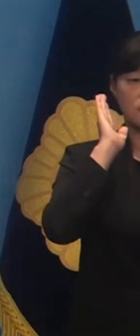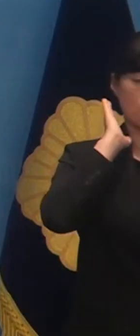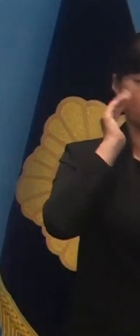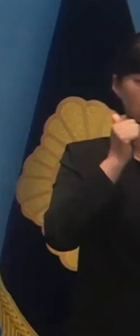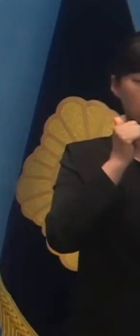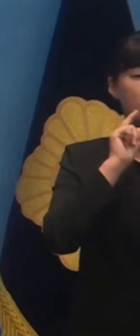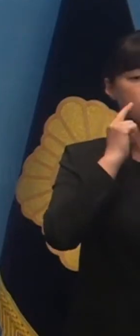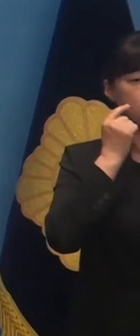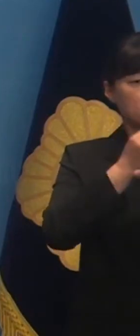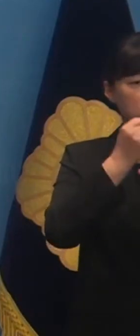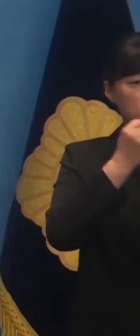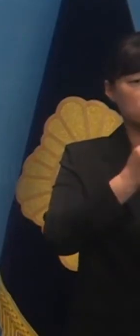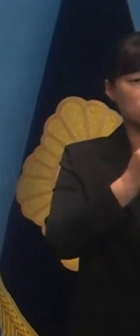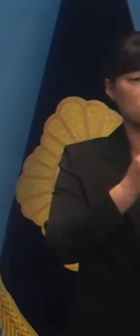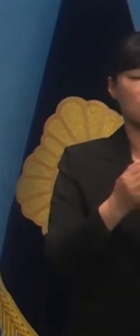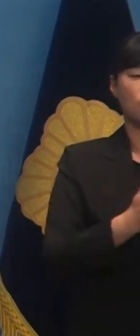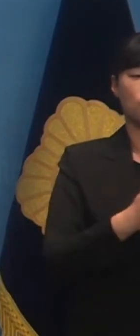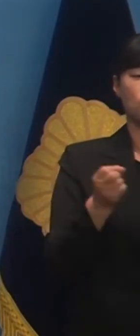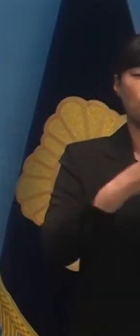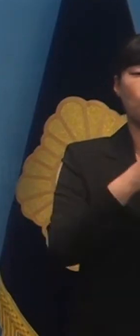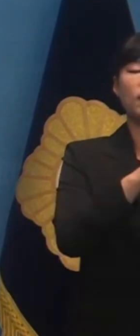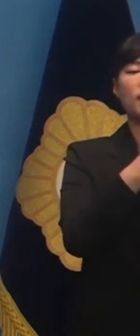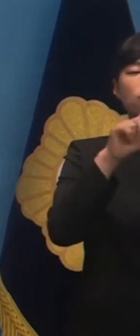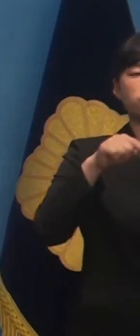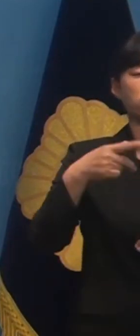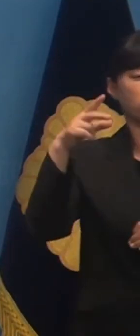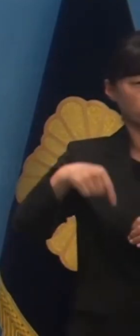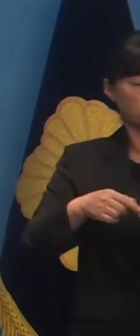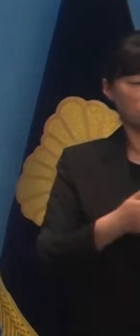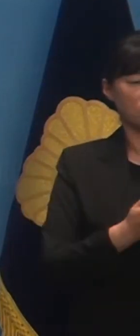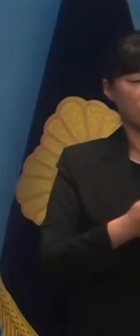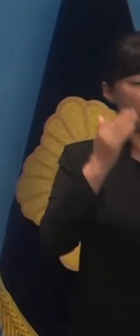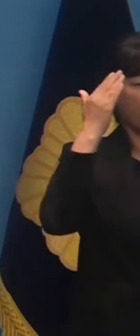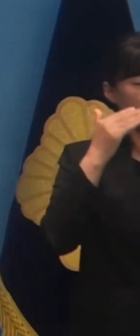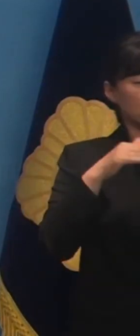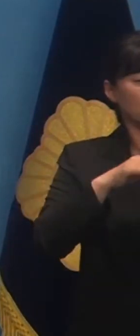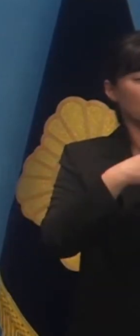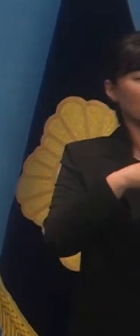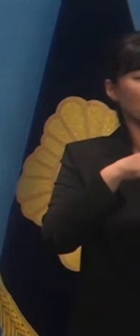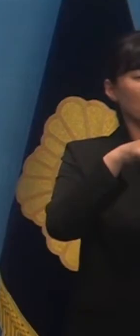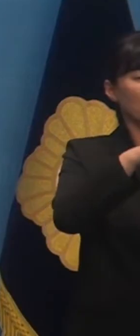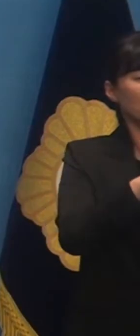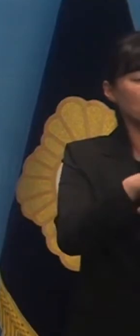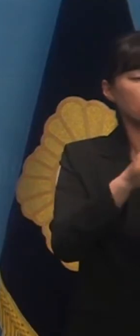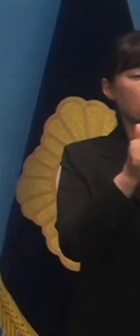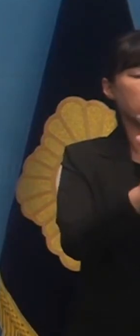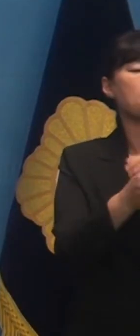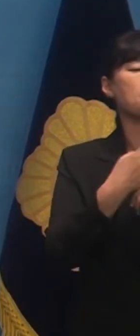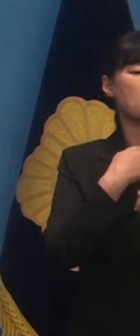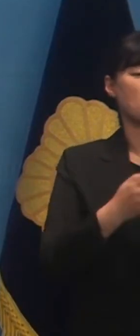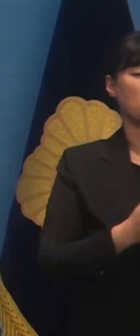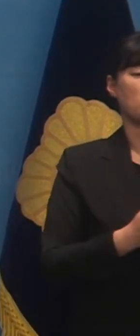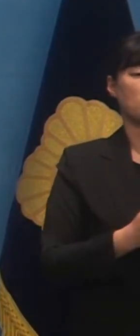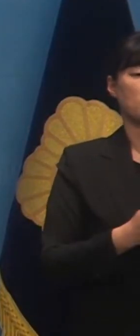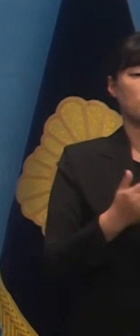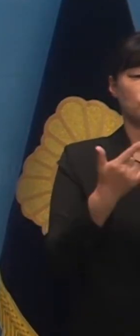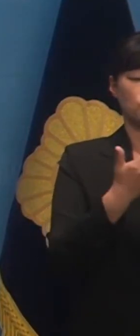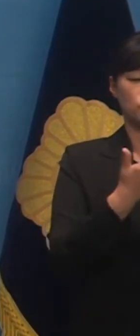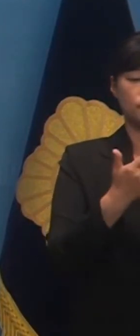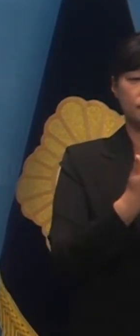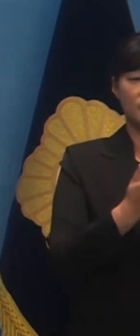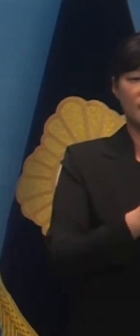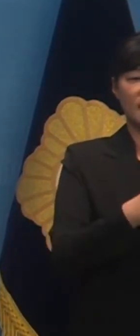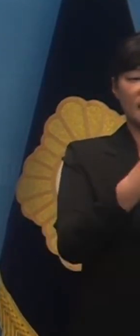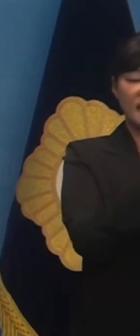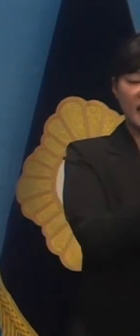세우고 대선 기간에 김문수 후보가 대한교조를 찾아간 점. 6. 리박스쿨 부설연구소